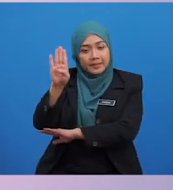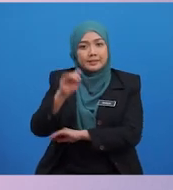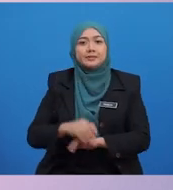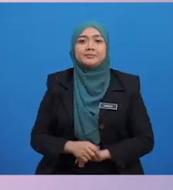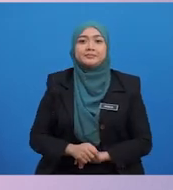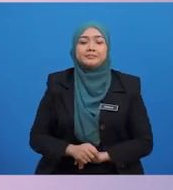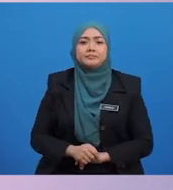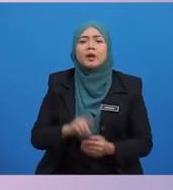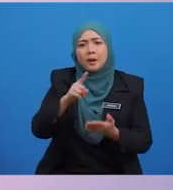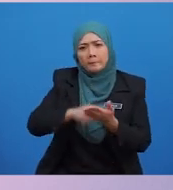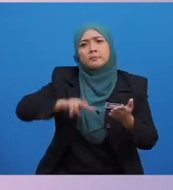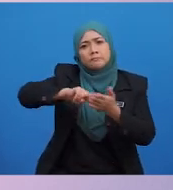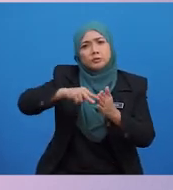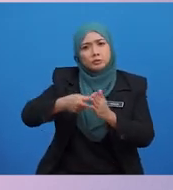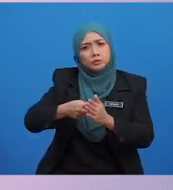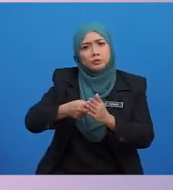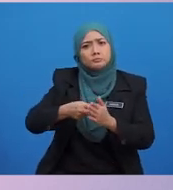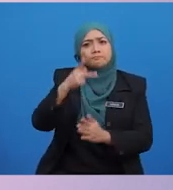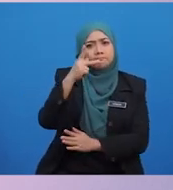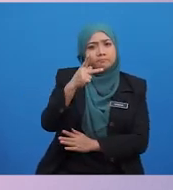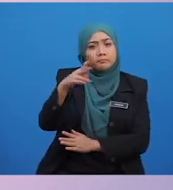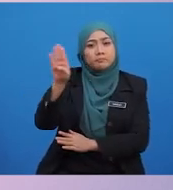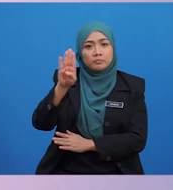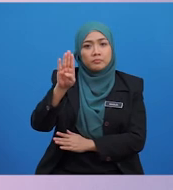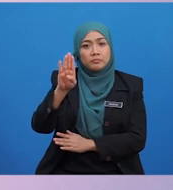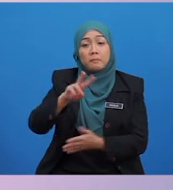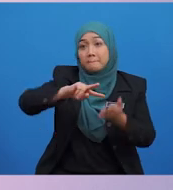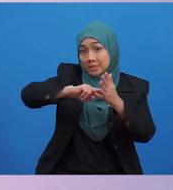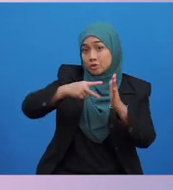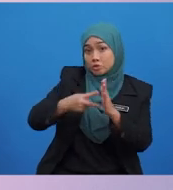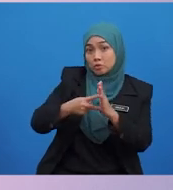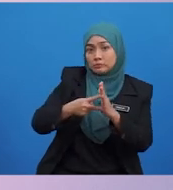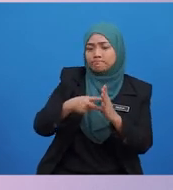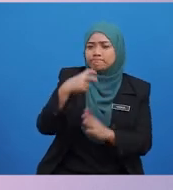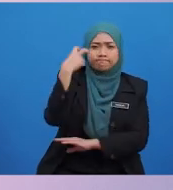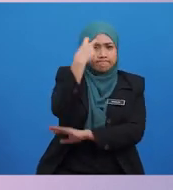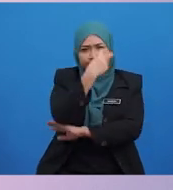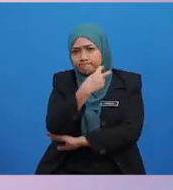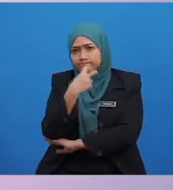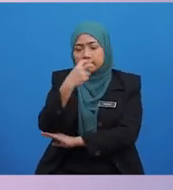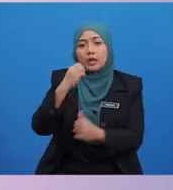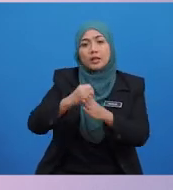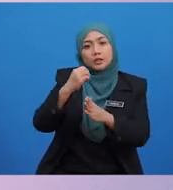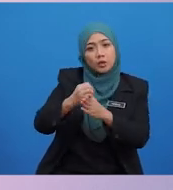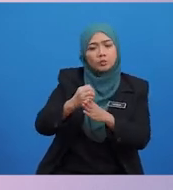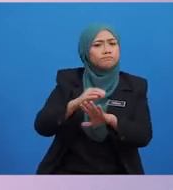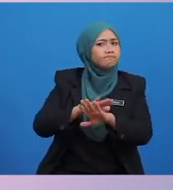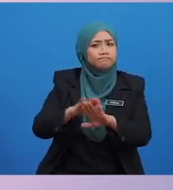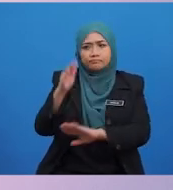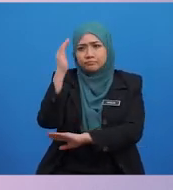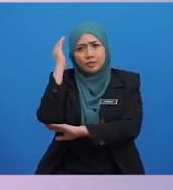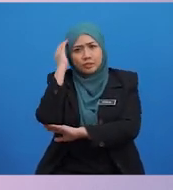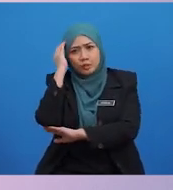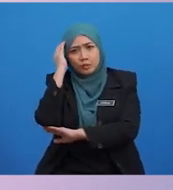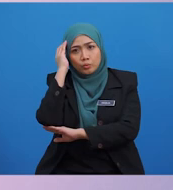bermaksud kesamaran atau ketidaktentuan yang memungkinkan Jul tafsiran dibuat